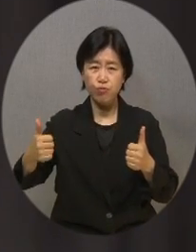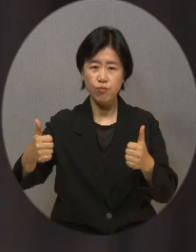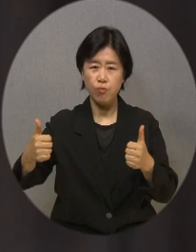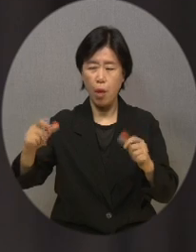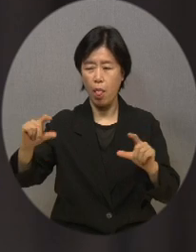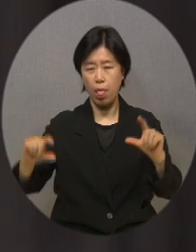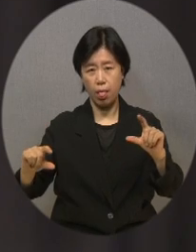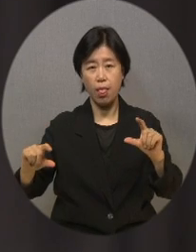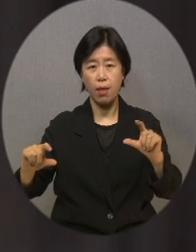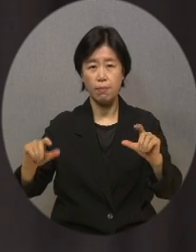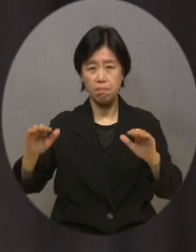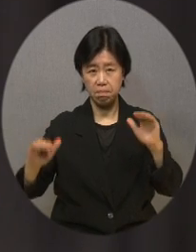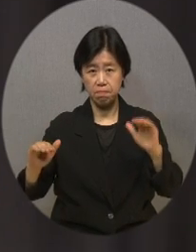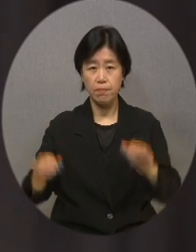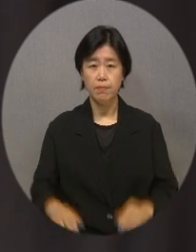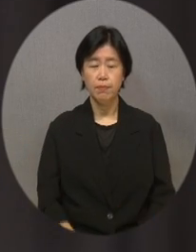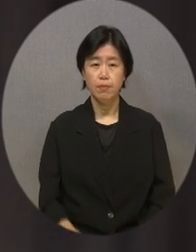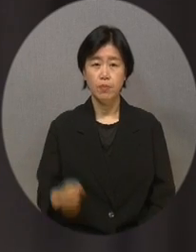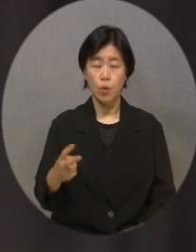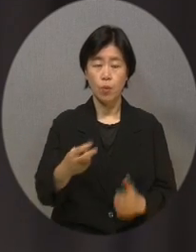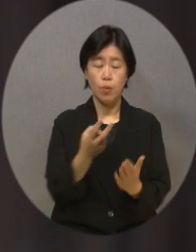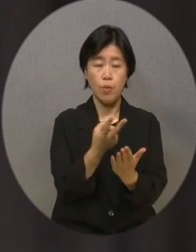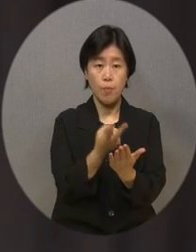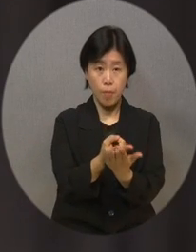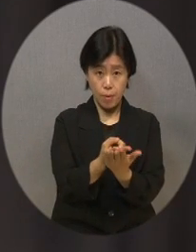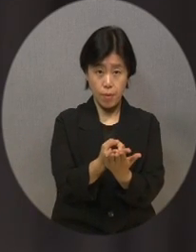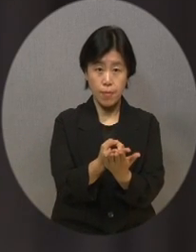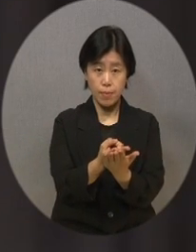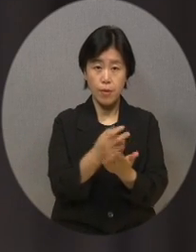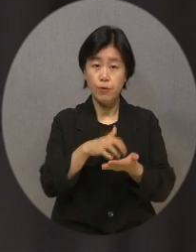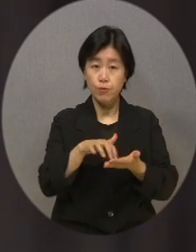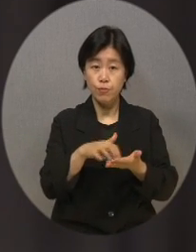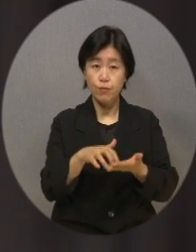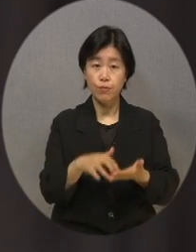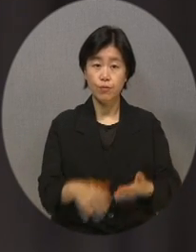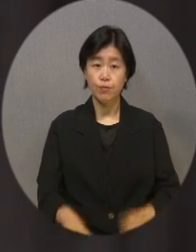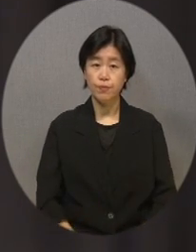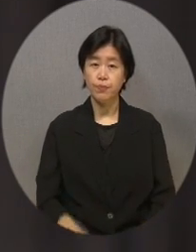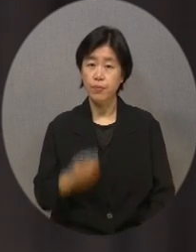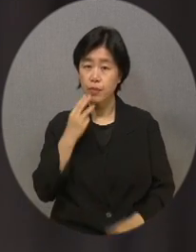봐도 2021년 기준으로 1,000명당 경기도가